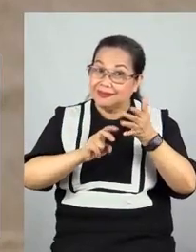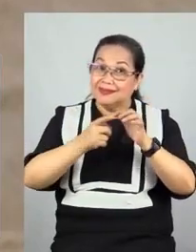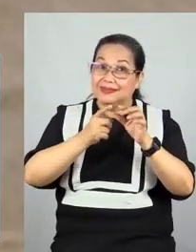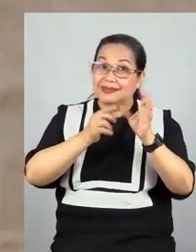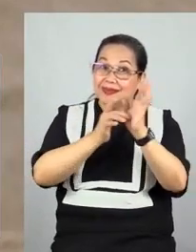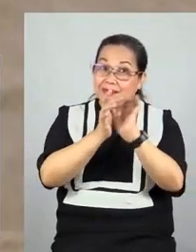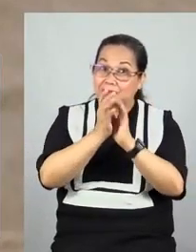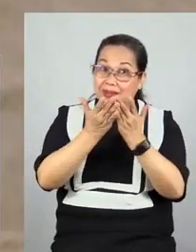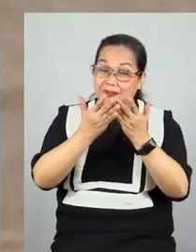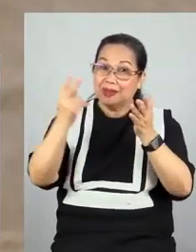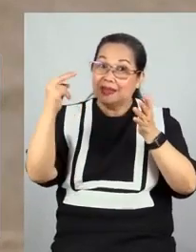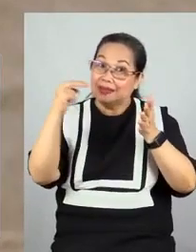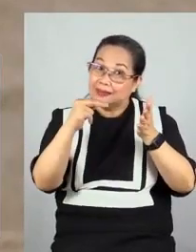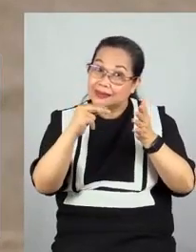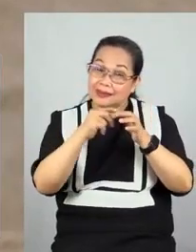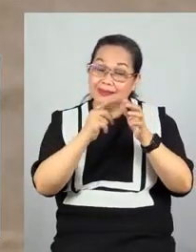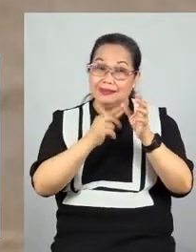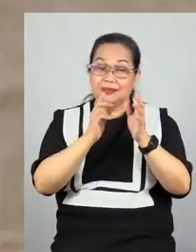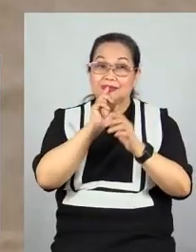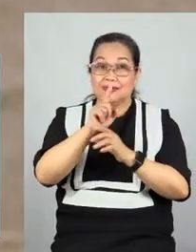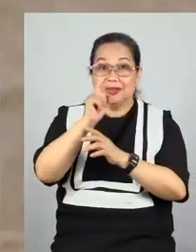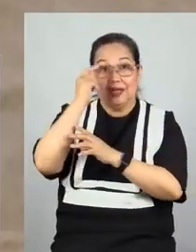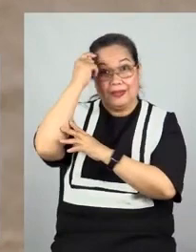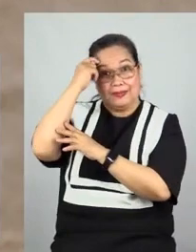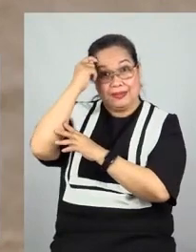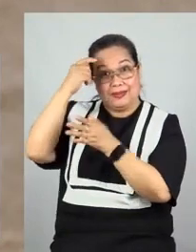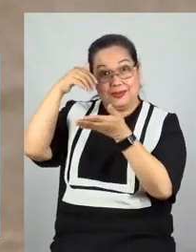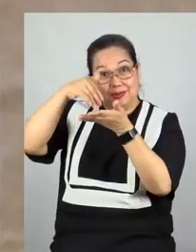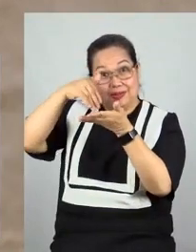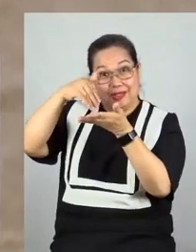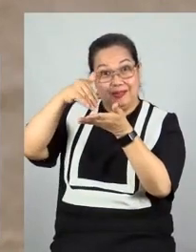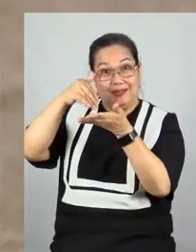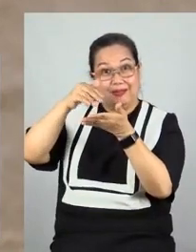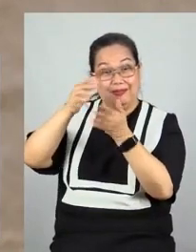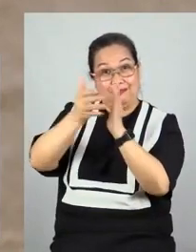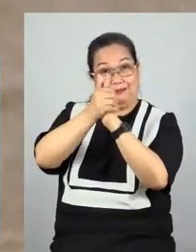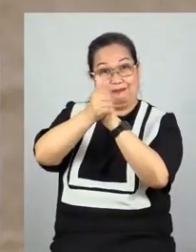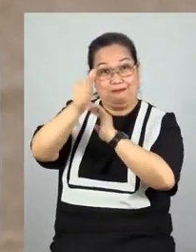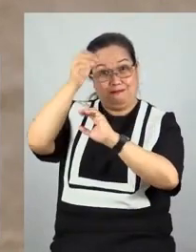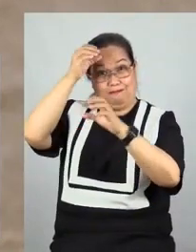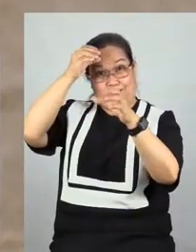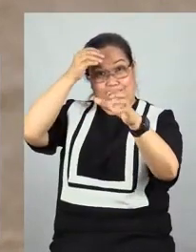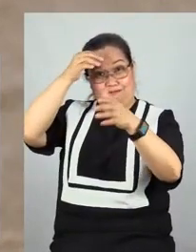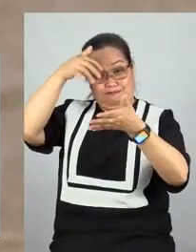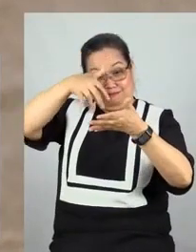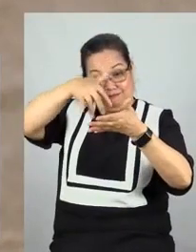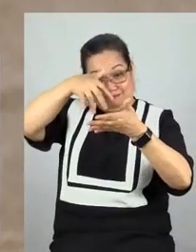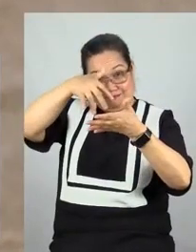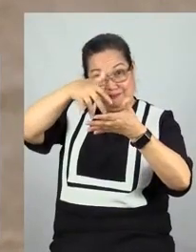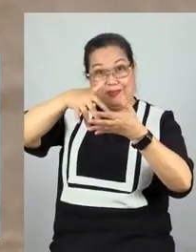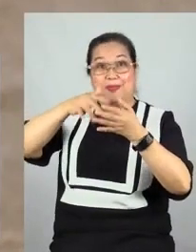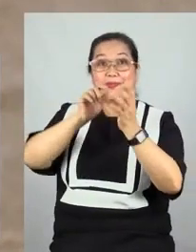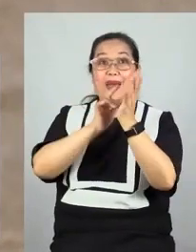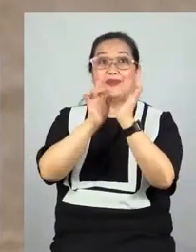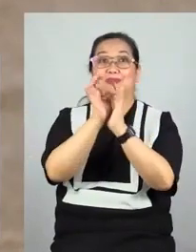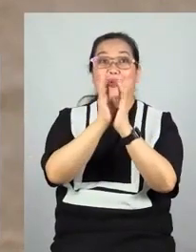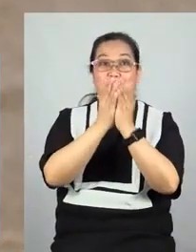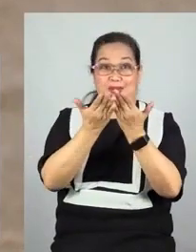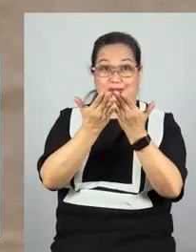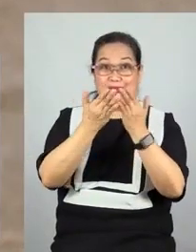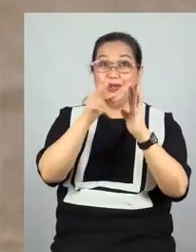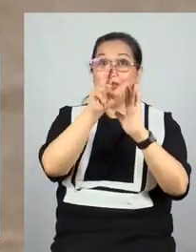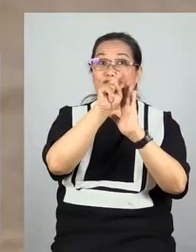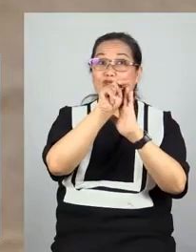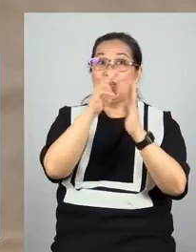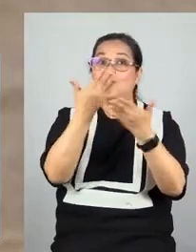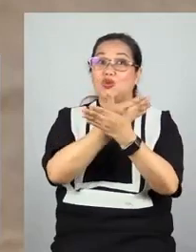pagtingin ng iba, ng mga teologo, mga eksperto na nag-aral ng mga manuscript ng New